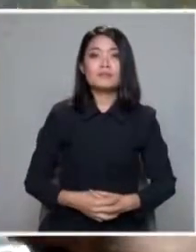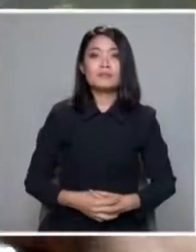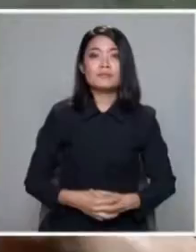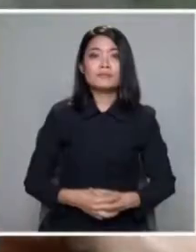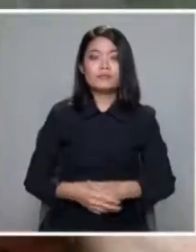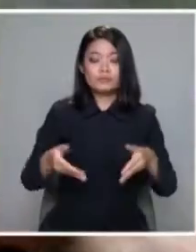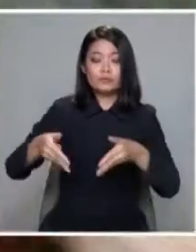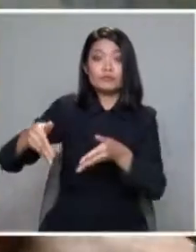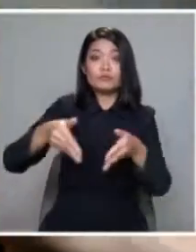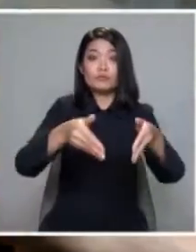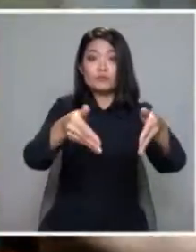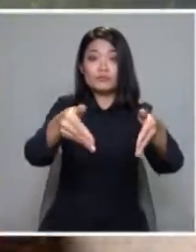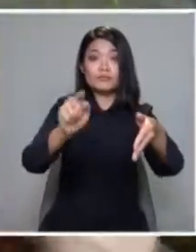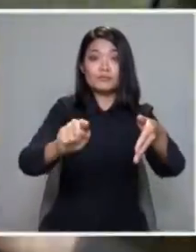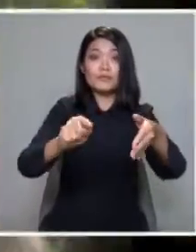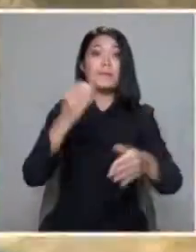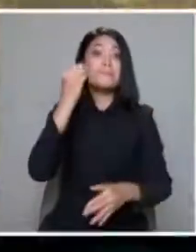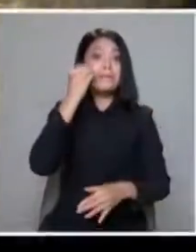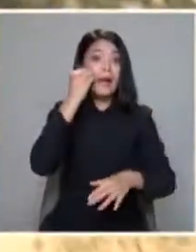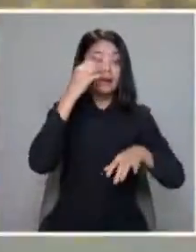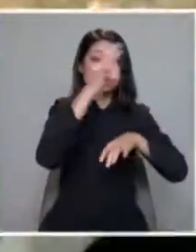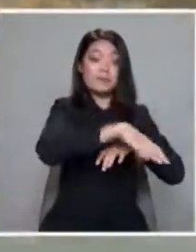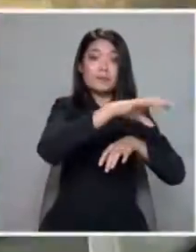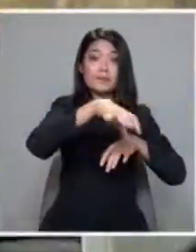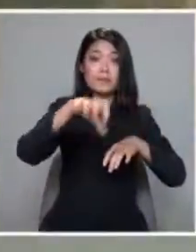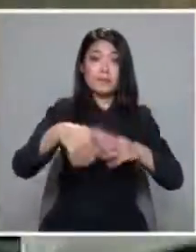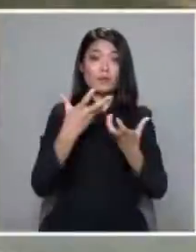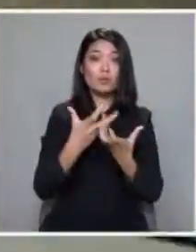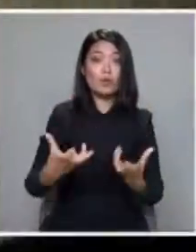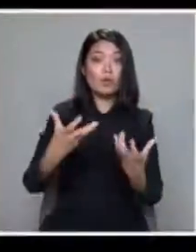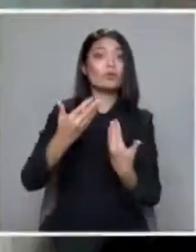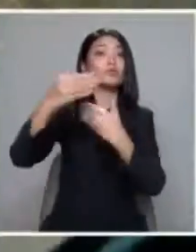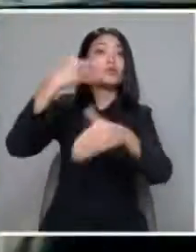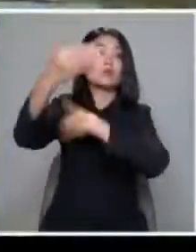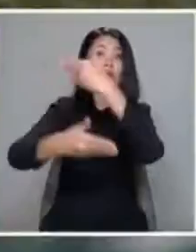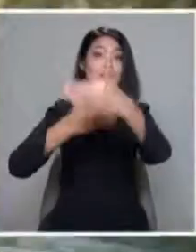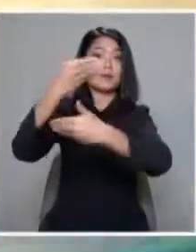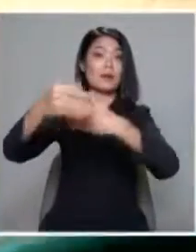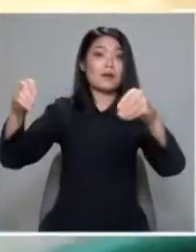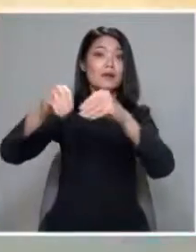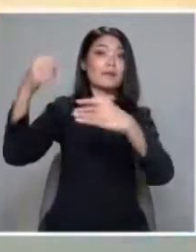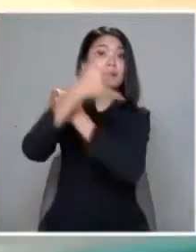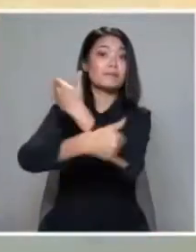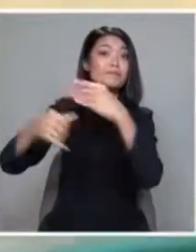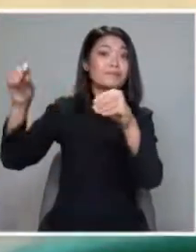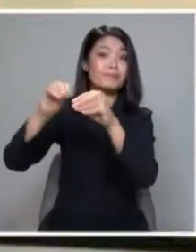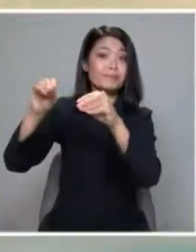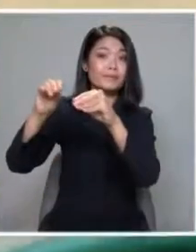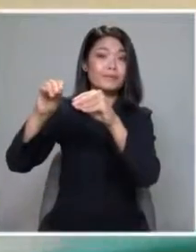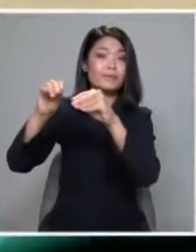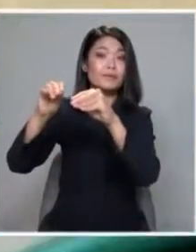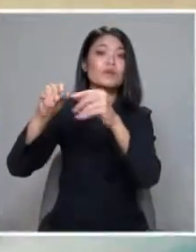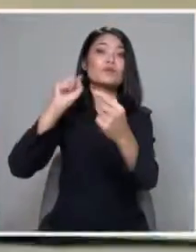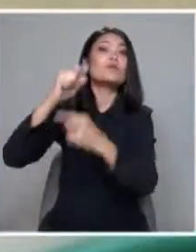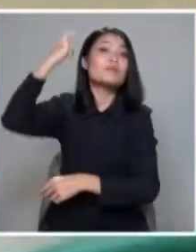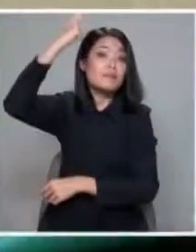เส้นทางการเดินทางจากตัวหมู่บ้านเพื่อนำสิ่งของและสินค้าขึ้นไปขายยังชายแดนห้วยต้นนุ่นซึ่งเป็นด่านที่ติดกับประเ